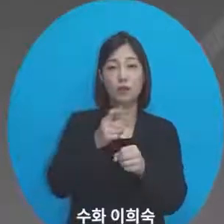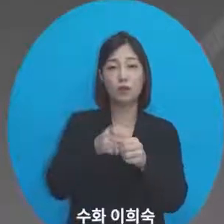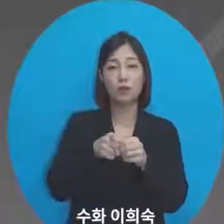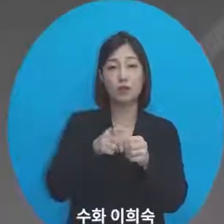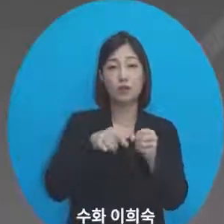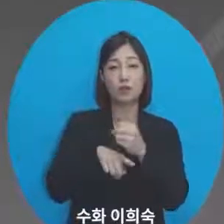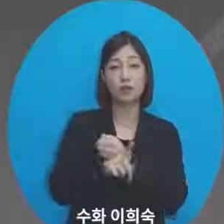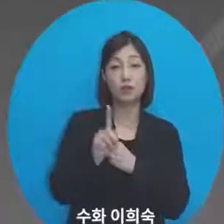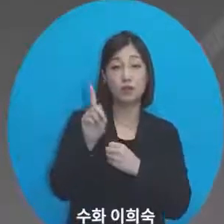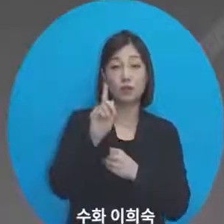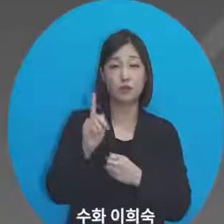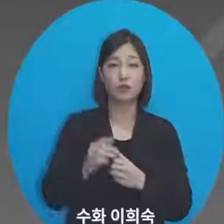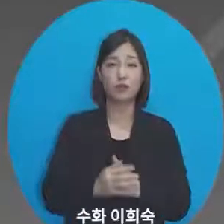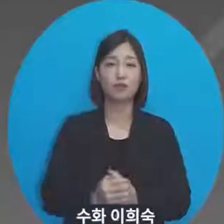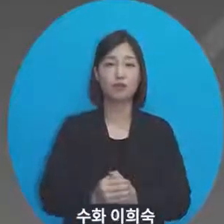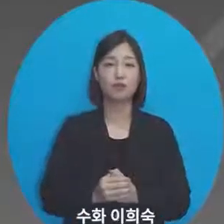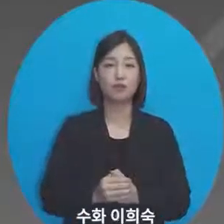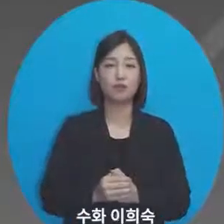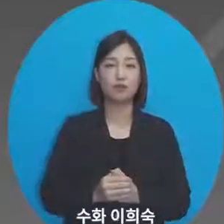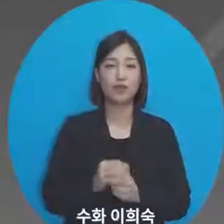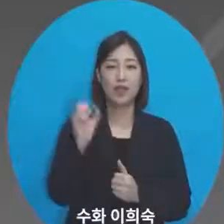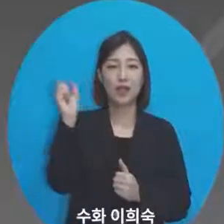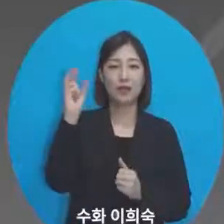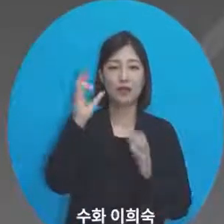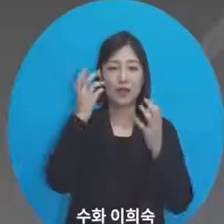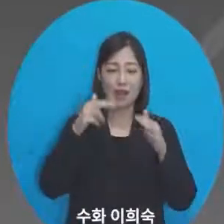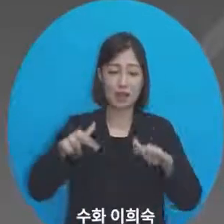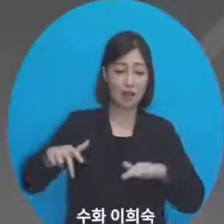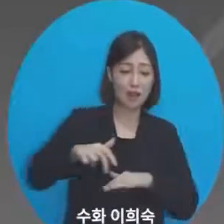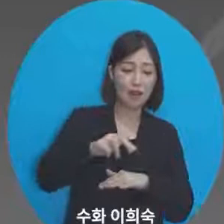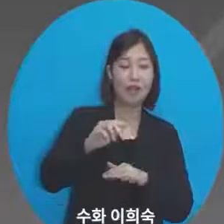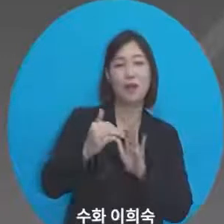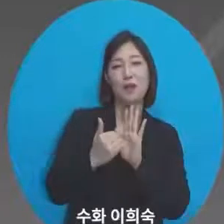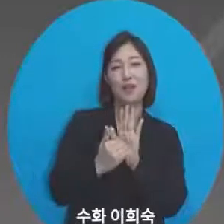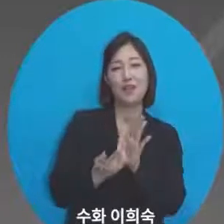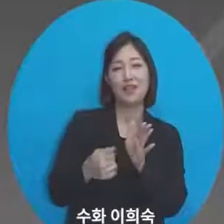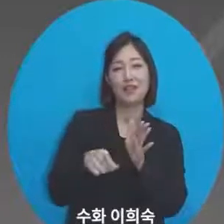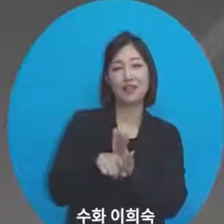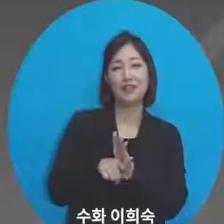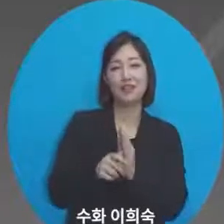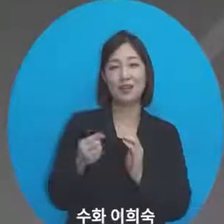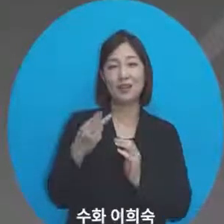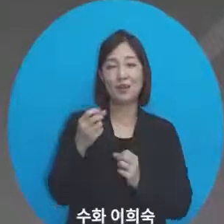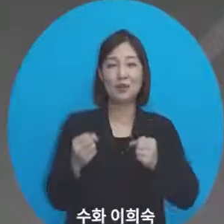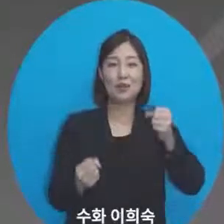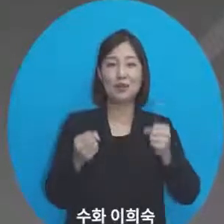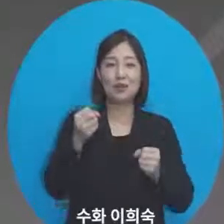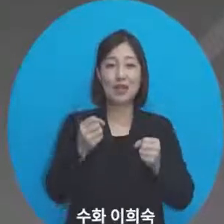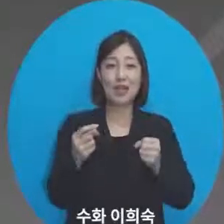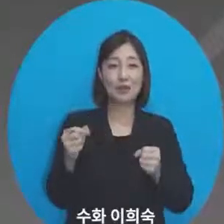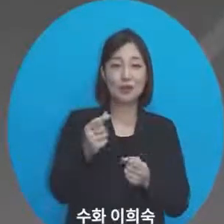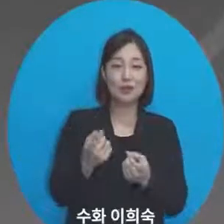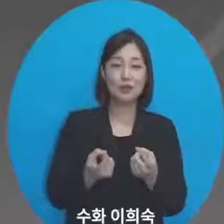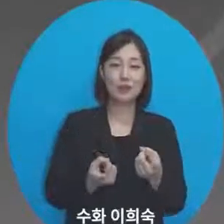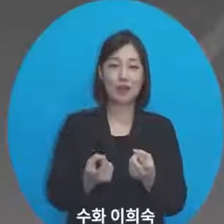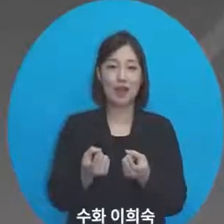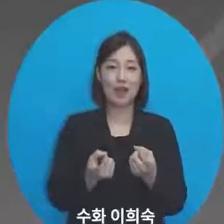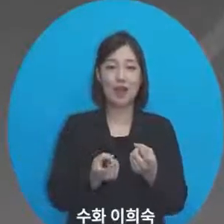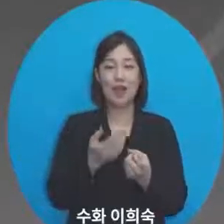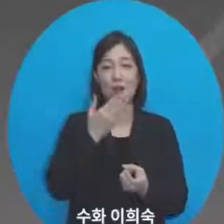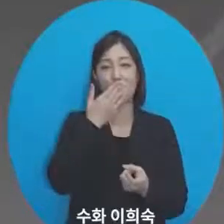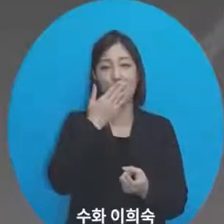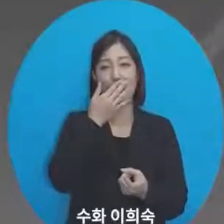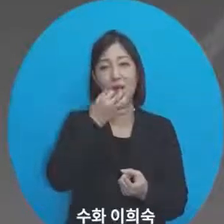위한 높이를 규정을 하고 있고요. 그 위에 방호 울타리를 설치함으로 인해서